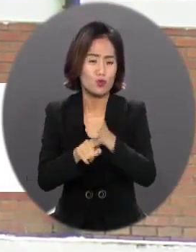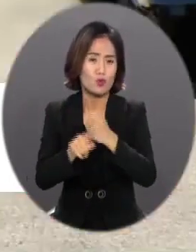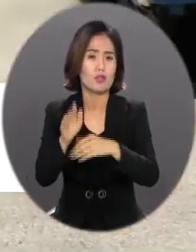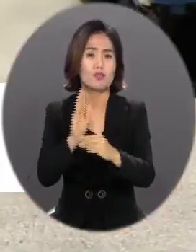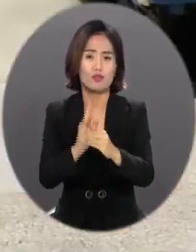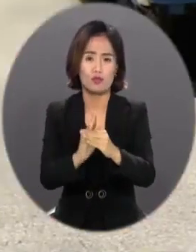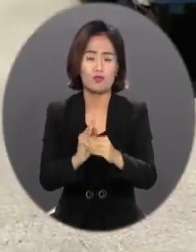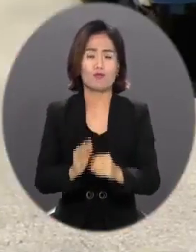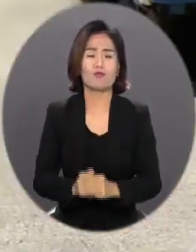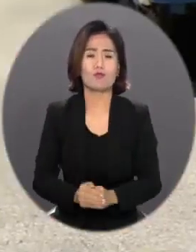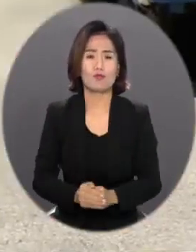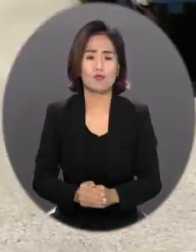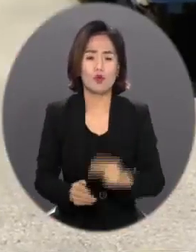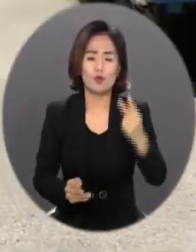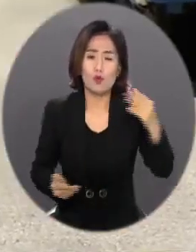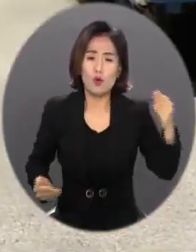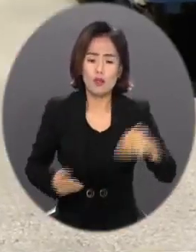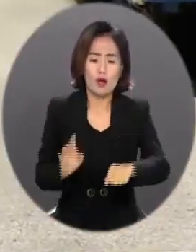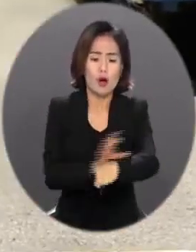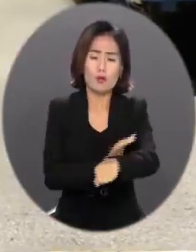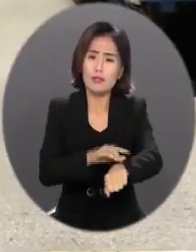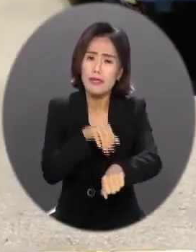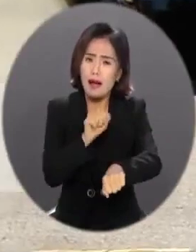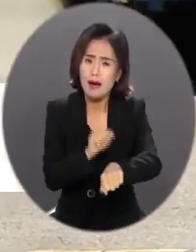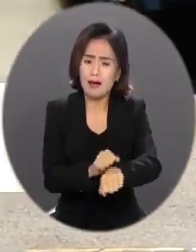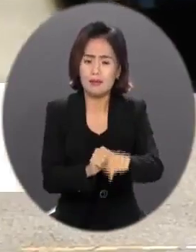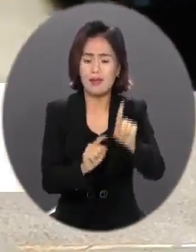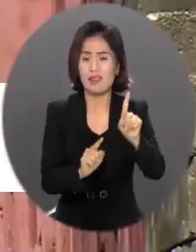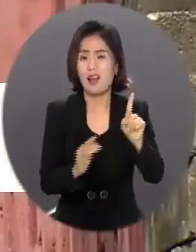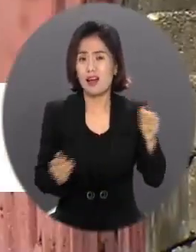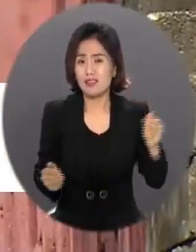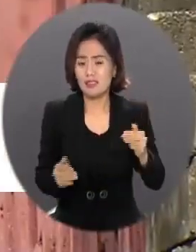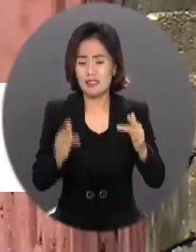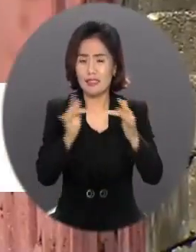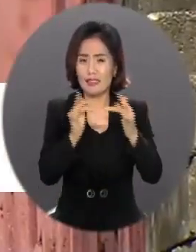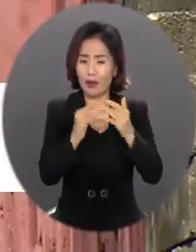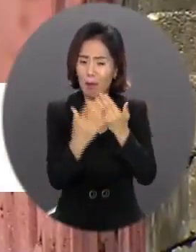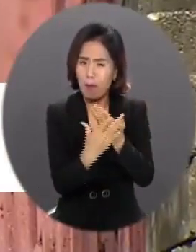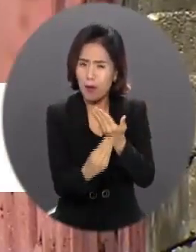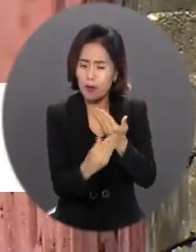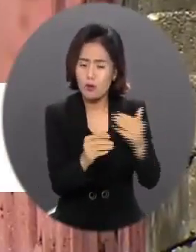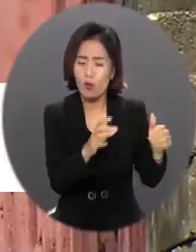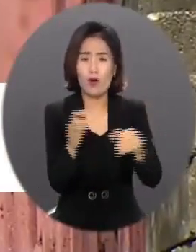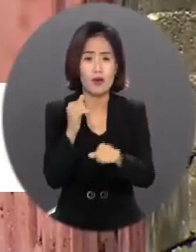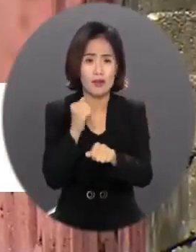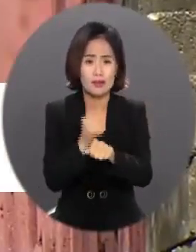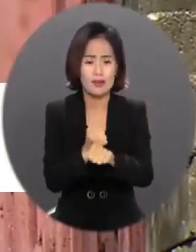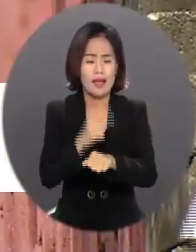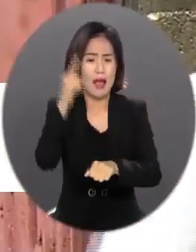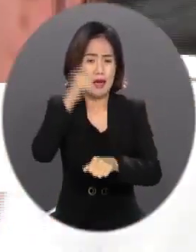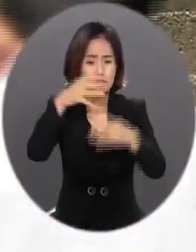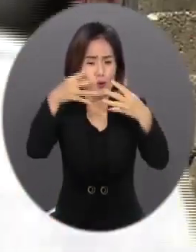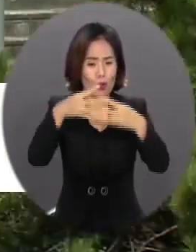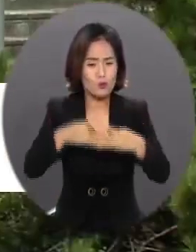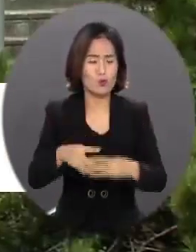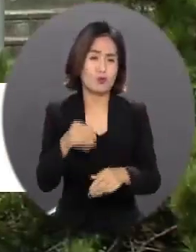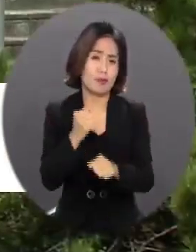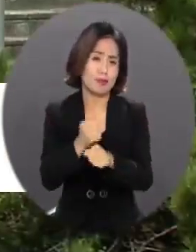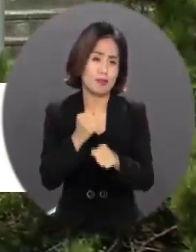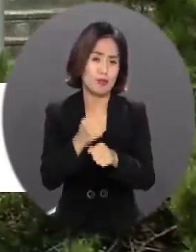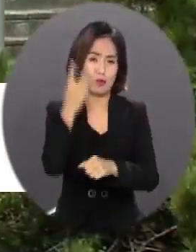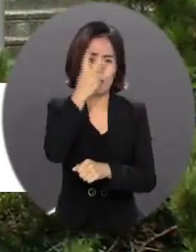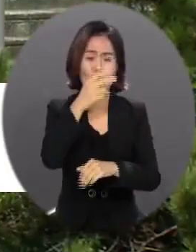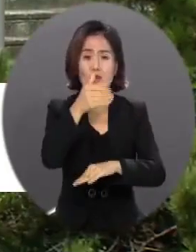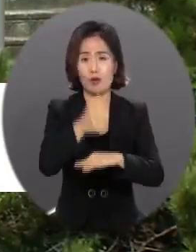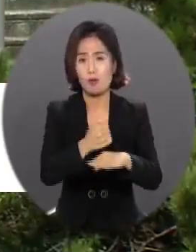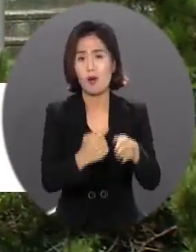하고 있습니다. 두 학생 중 컴퓨터를 잘하는 한 명이 인터넷에서 내려받은 자료를 활용해 해당 악성 코드를 만든 것으로